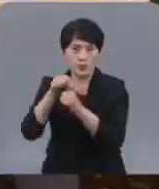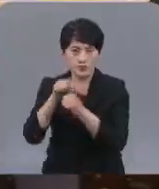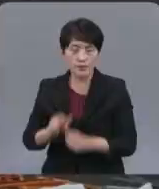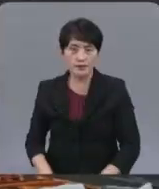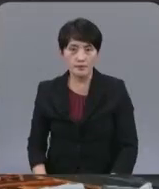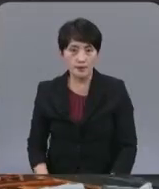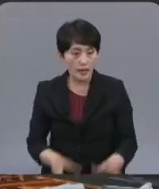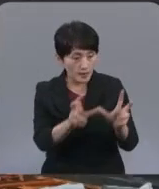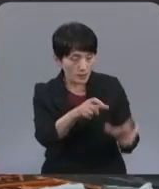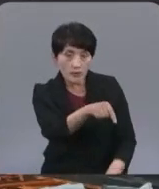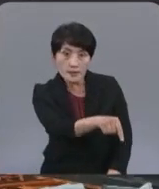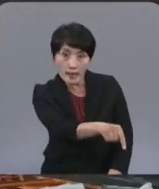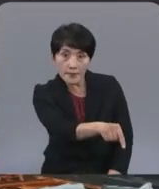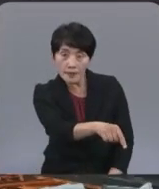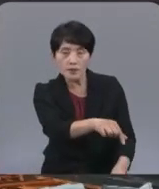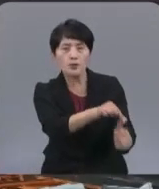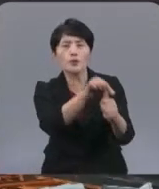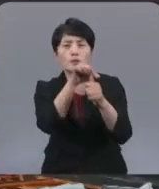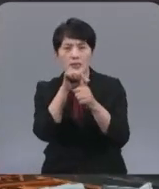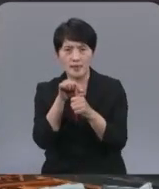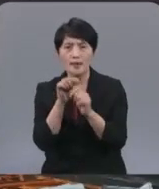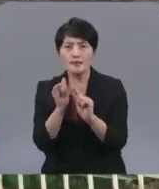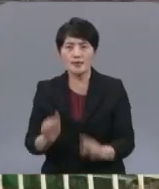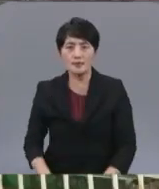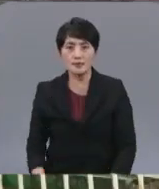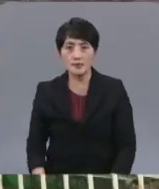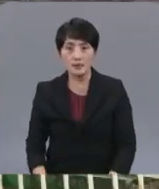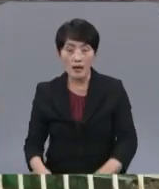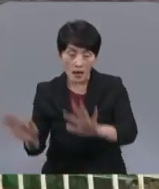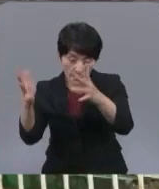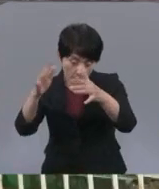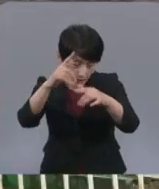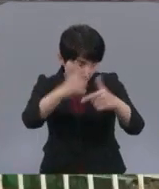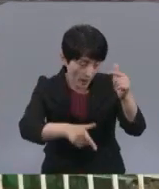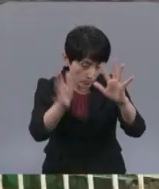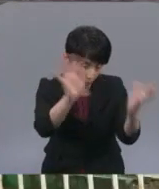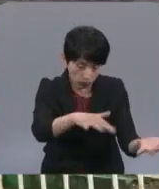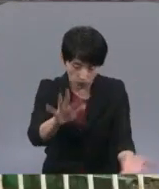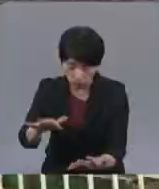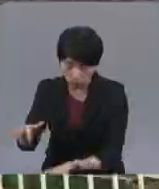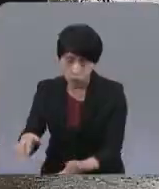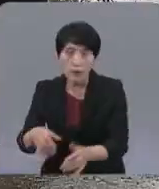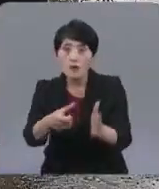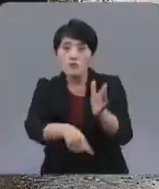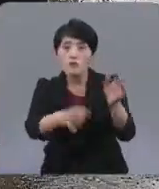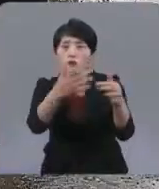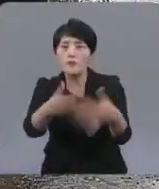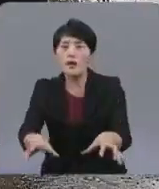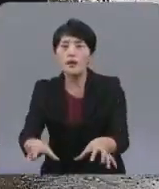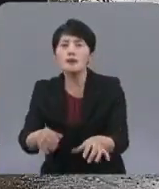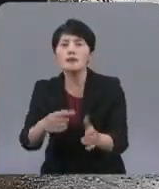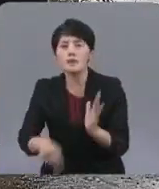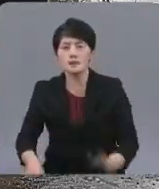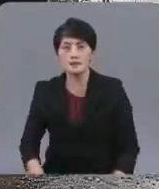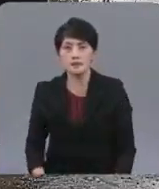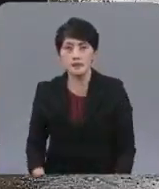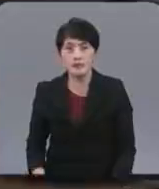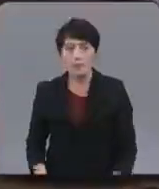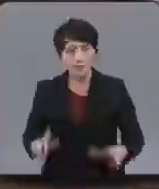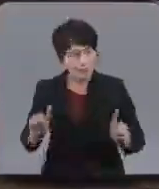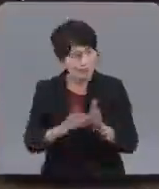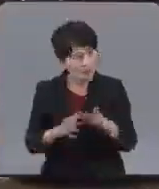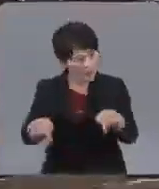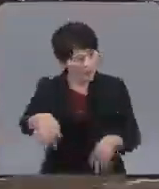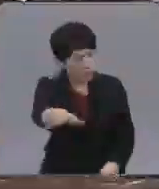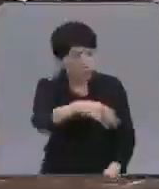in trơn và một người dân bị mắc kẹt trong dòng nước lũ tại thành phố song Nam tỉnh kiêng ki những thiệt hại do cây cối Công trình bị đổ do